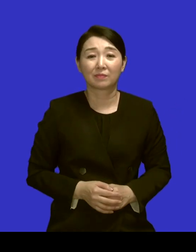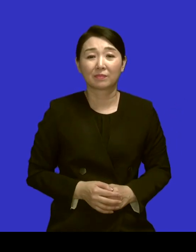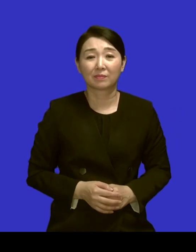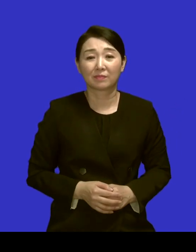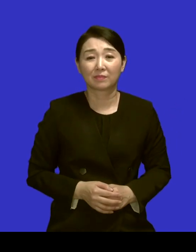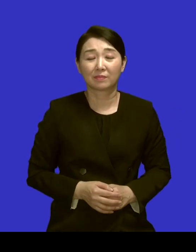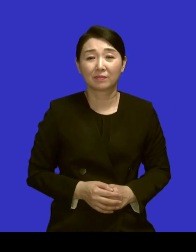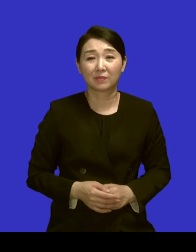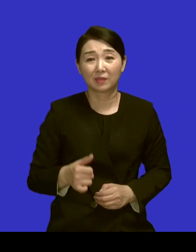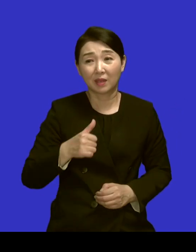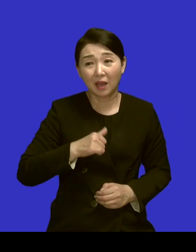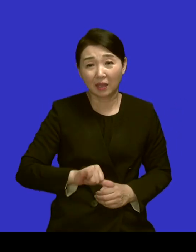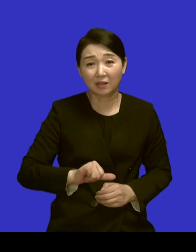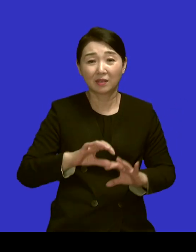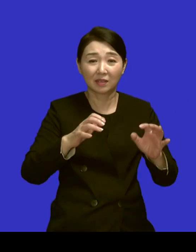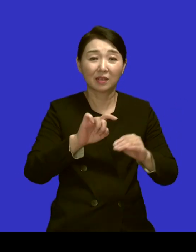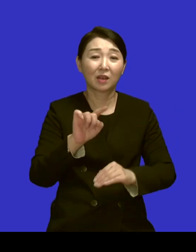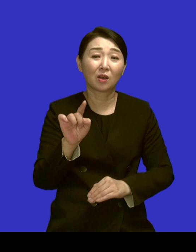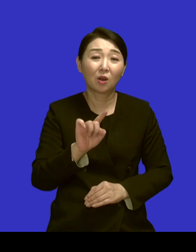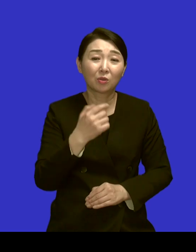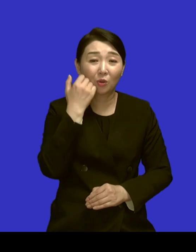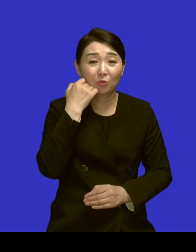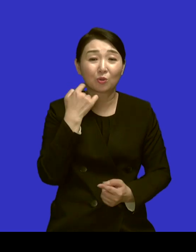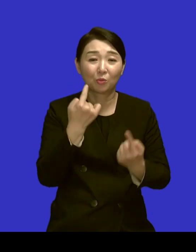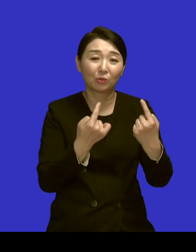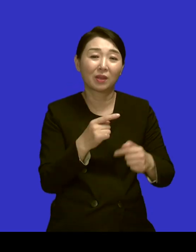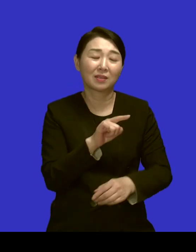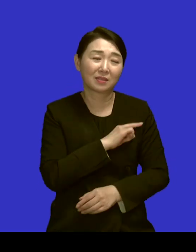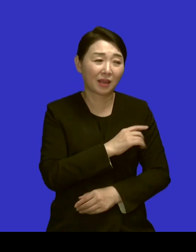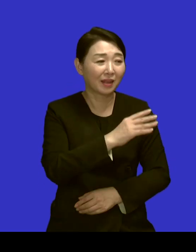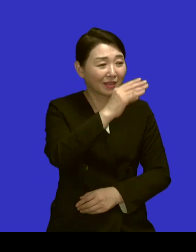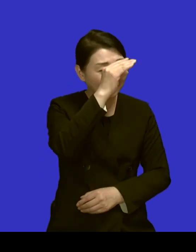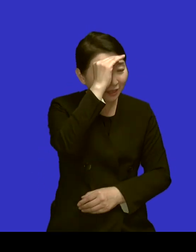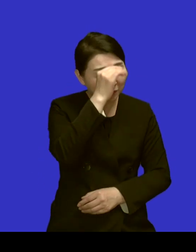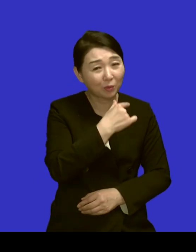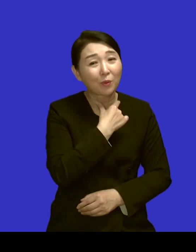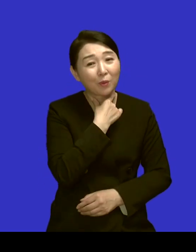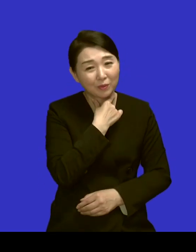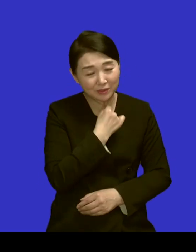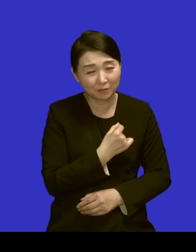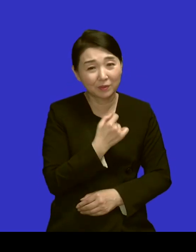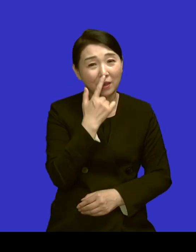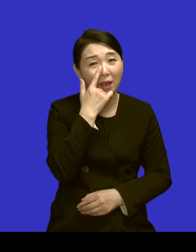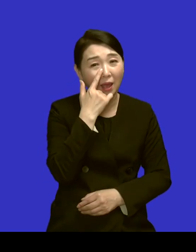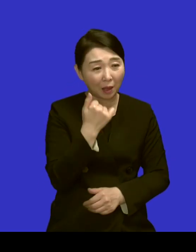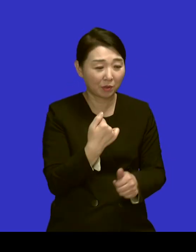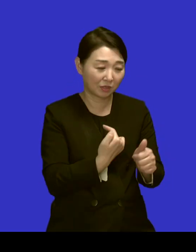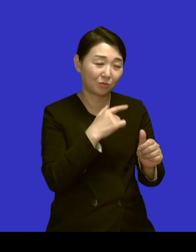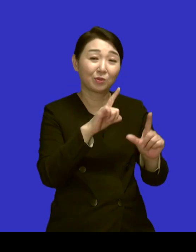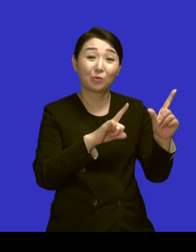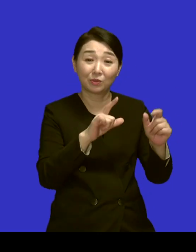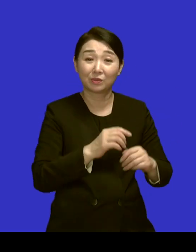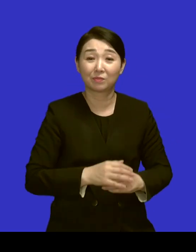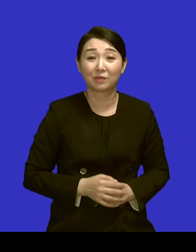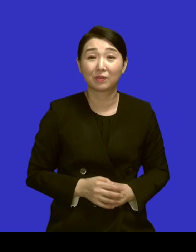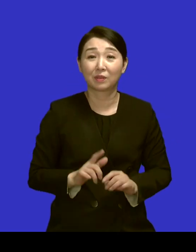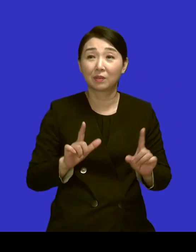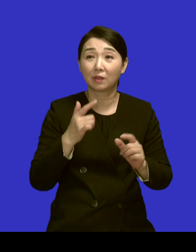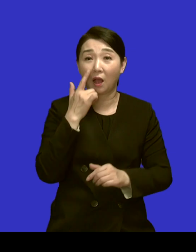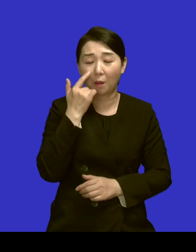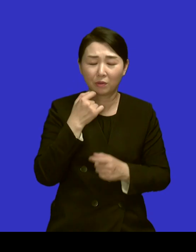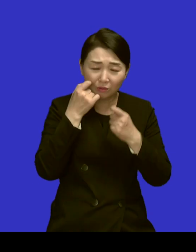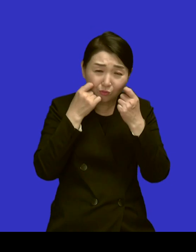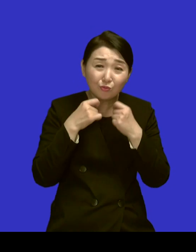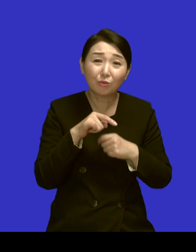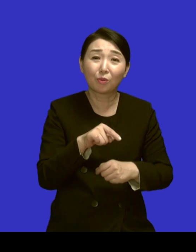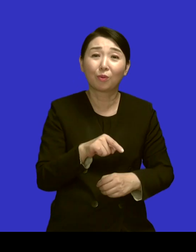아들이 세상 어떤 등보다 가장 닮고 싶었던 등이었어요. 아버지가 그날 펑펑